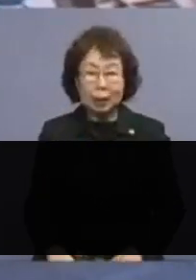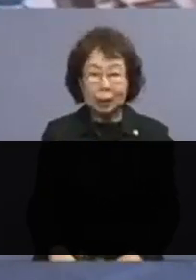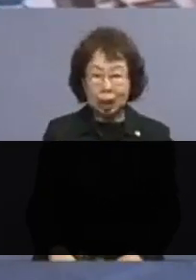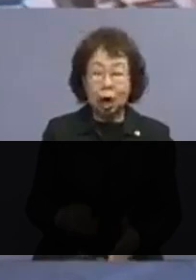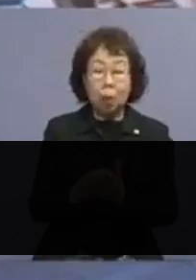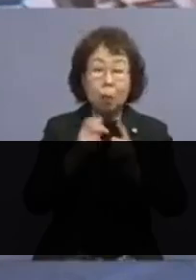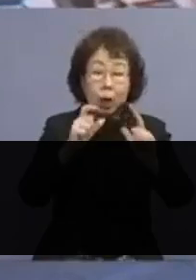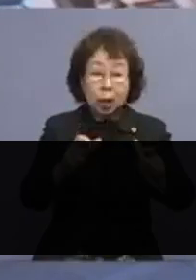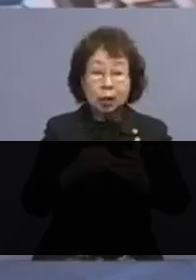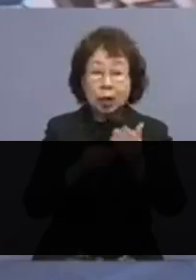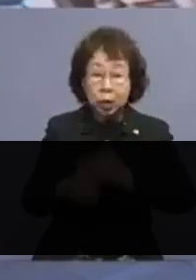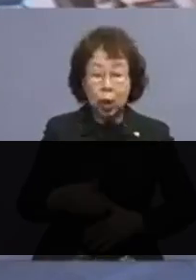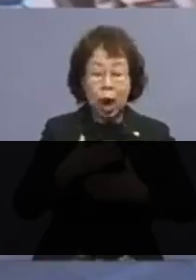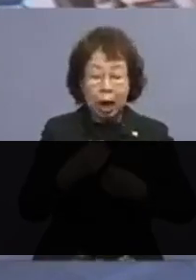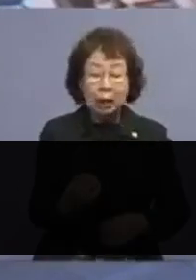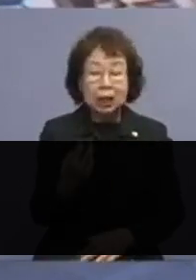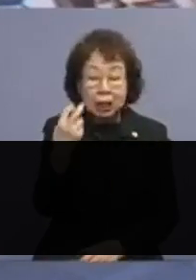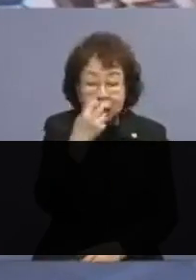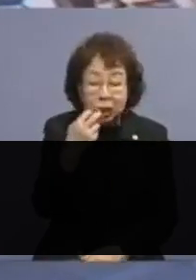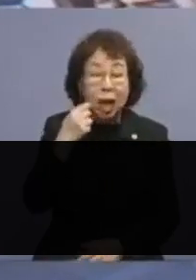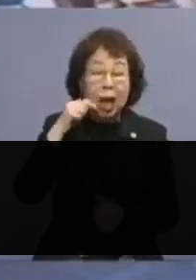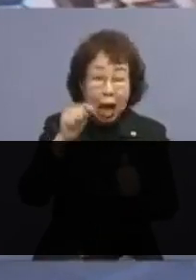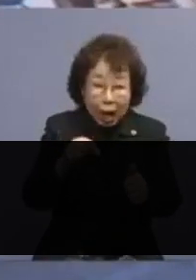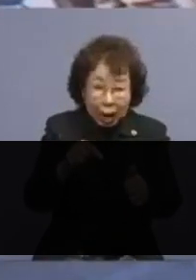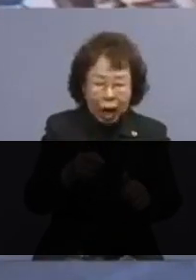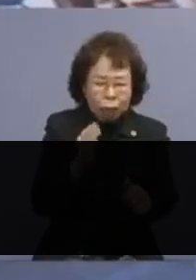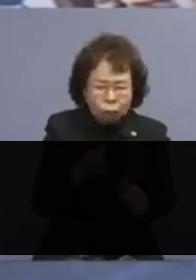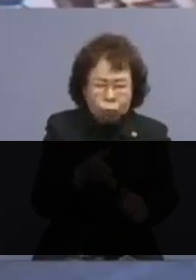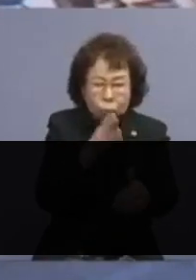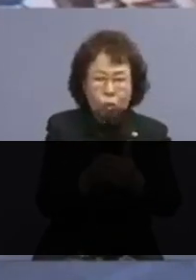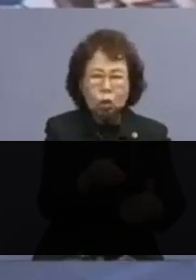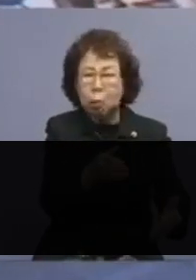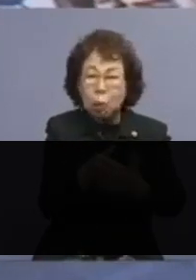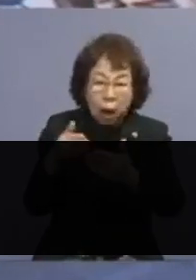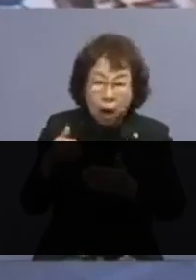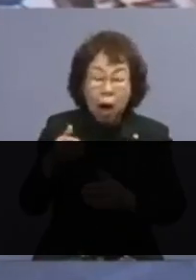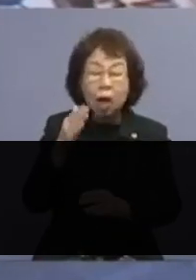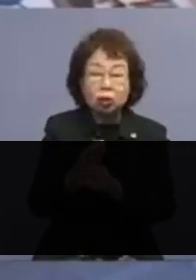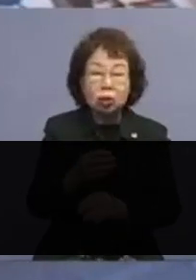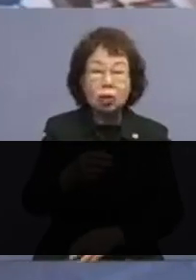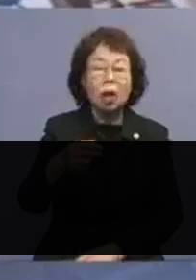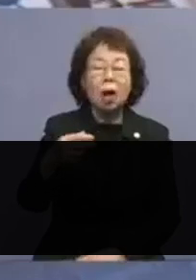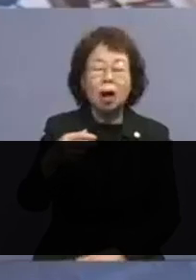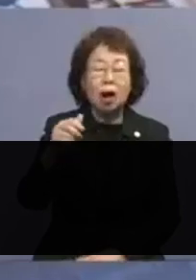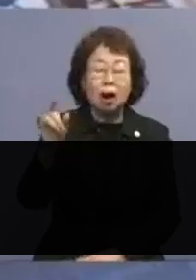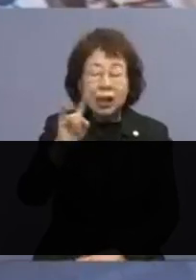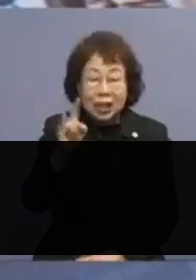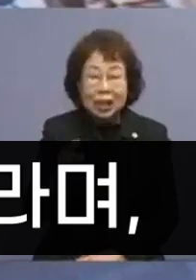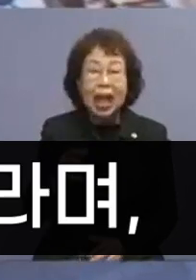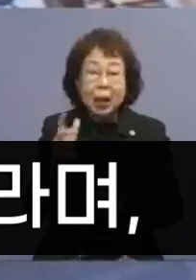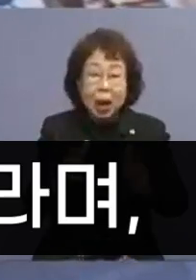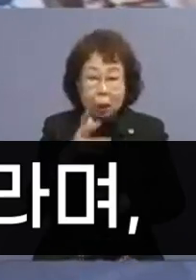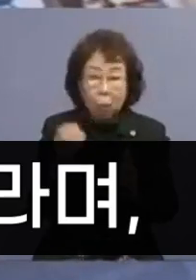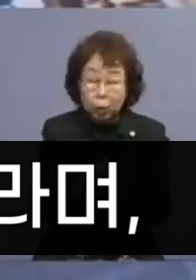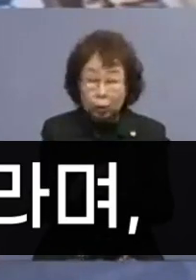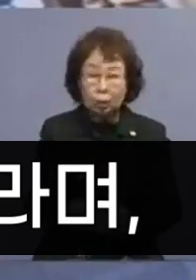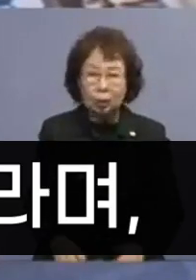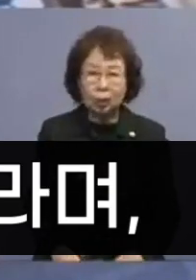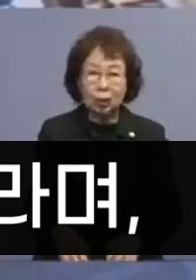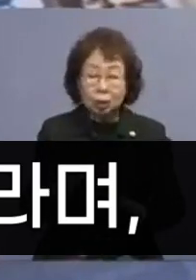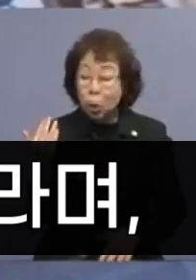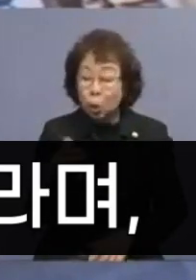그런데 법원 결정 이후에도 안전 진단을 하라는 학교 측의 요구를 줄곧 뭉개던 HDC 현대산업개발 등 시공사들은